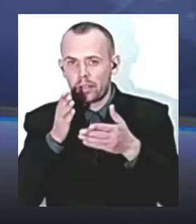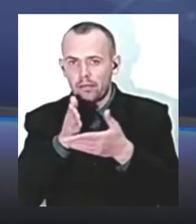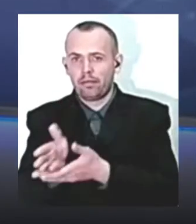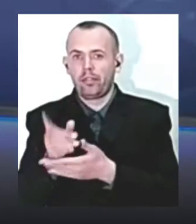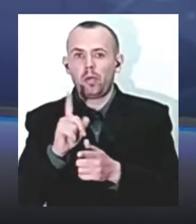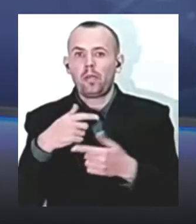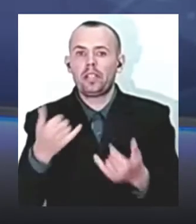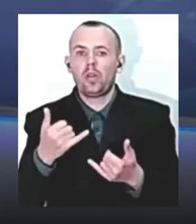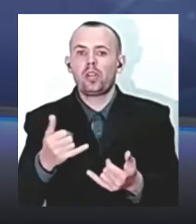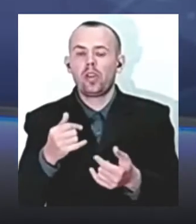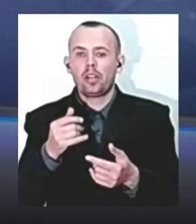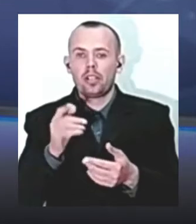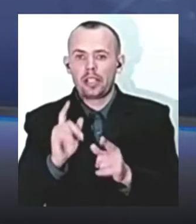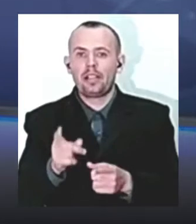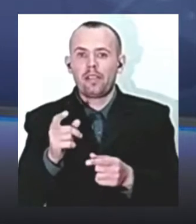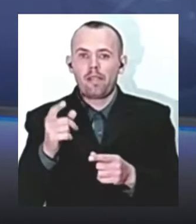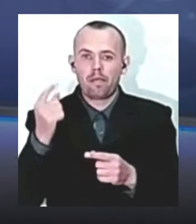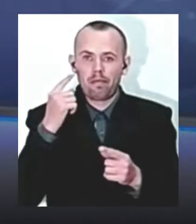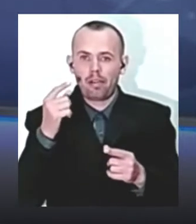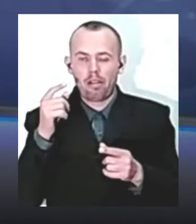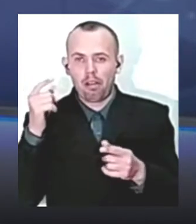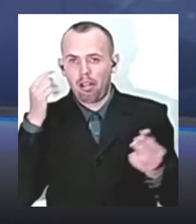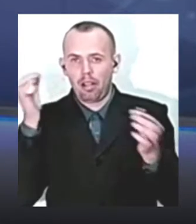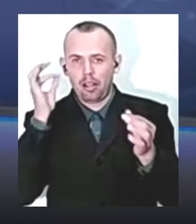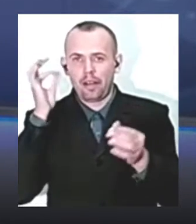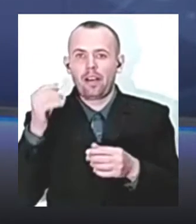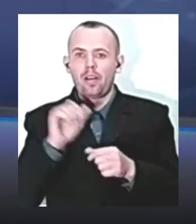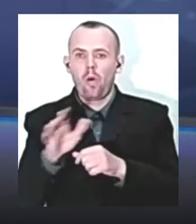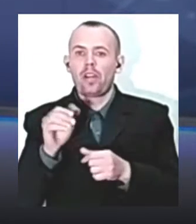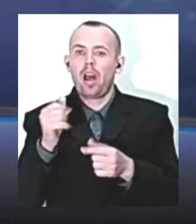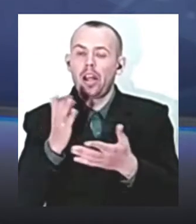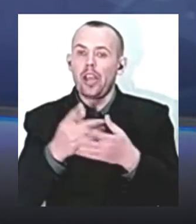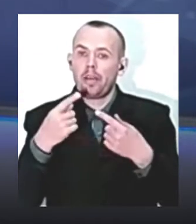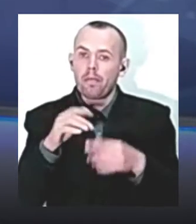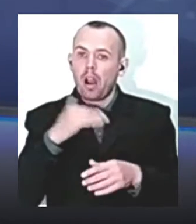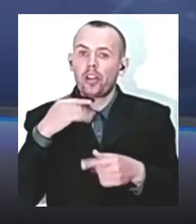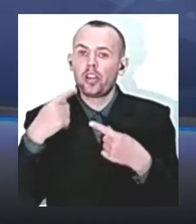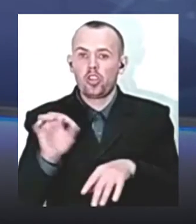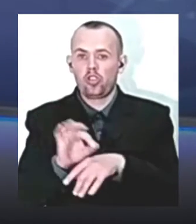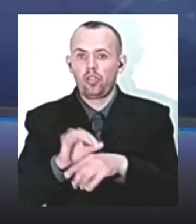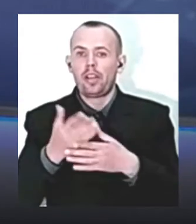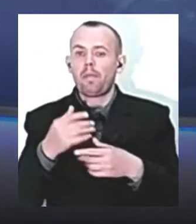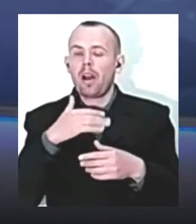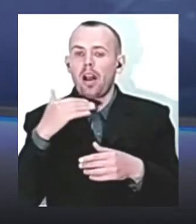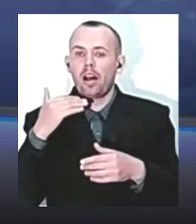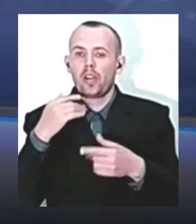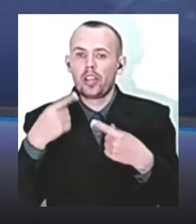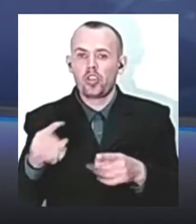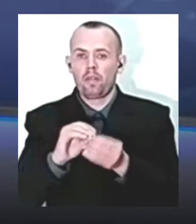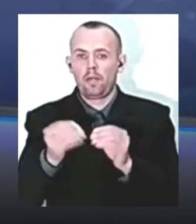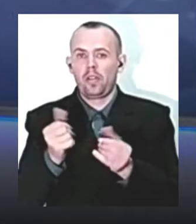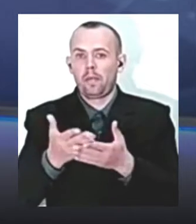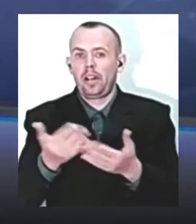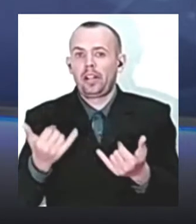дійсно переймаємося ковідом, але є багато інших захворювань, є багато інших проблем, які, наприклад, наразі люди